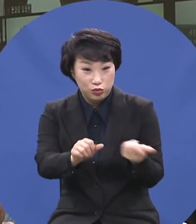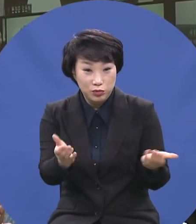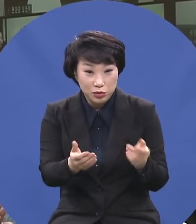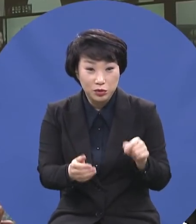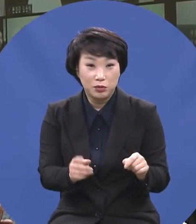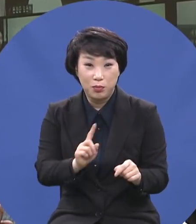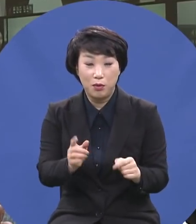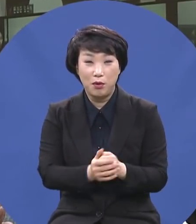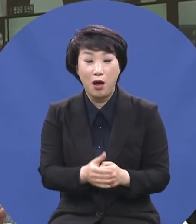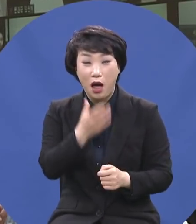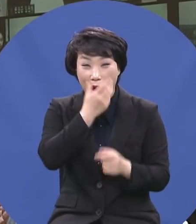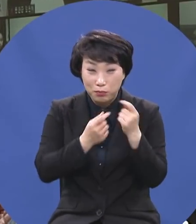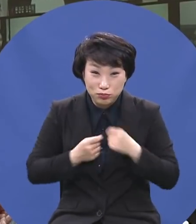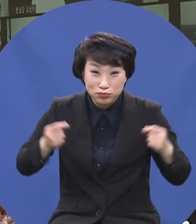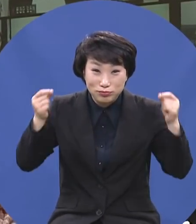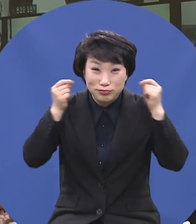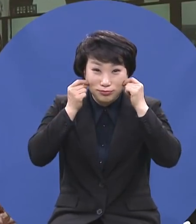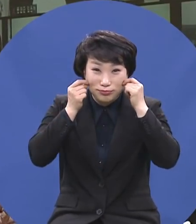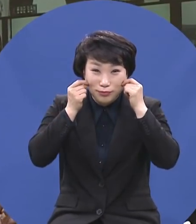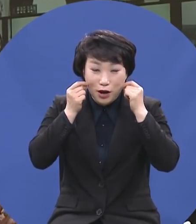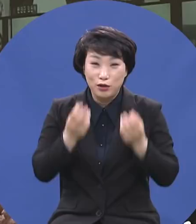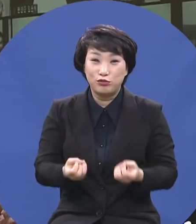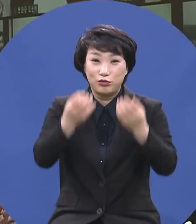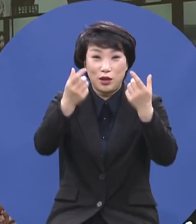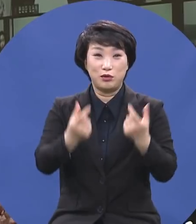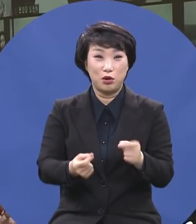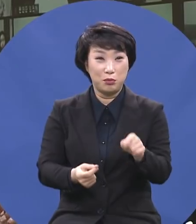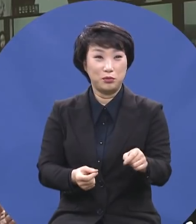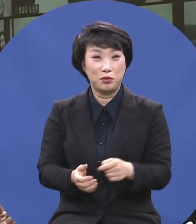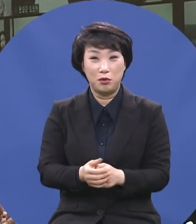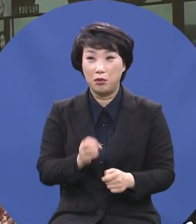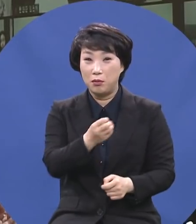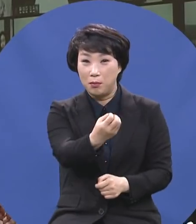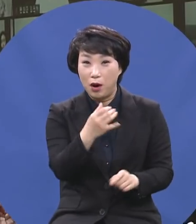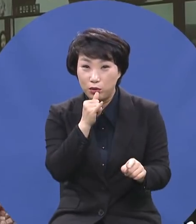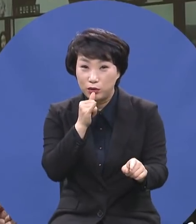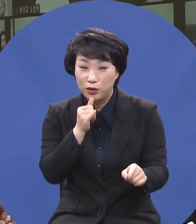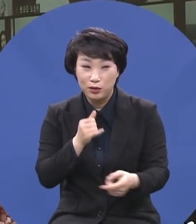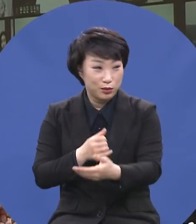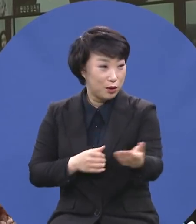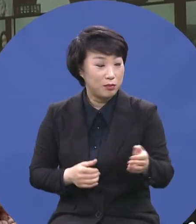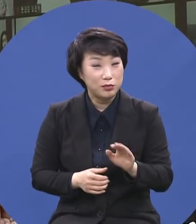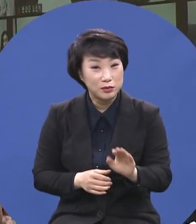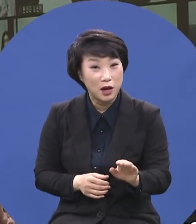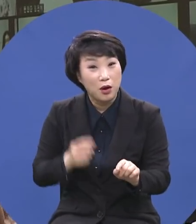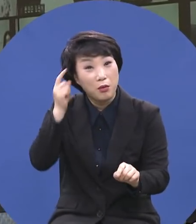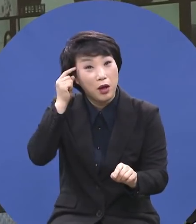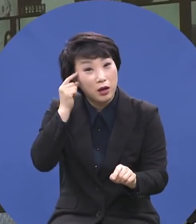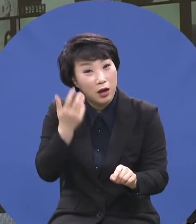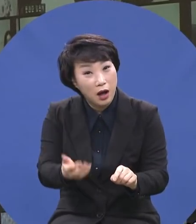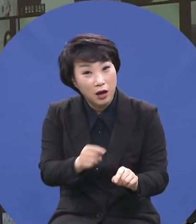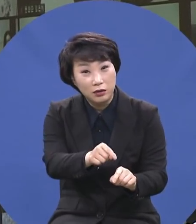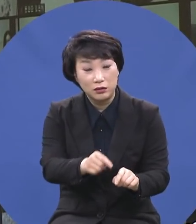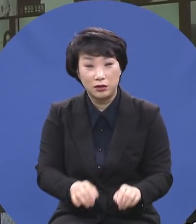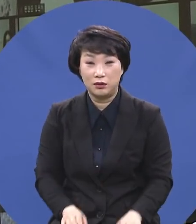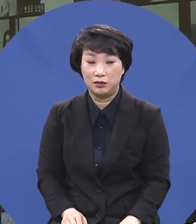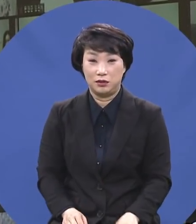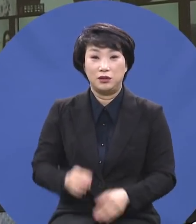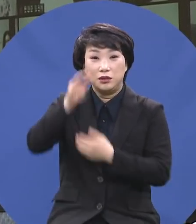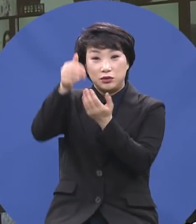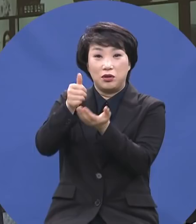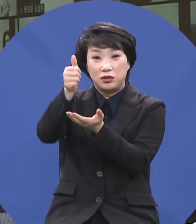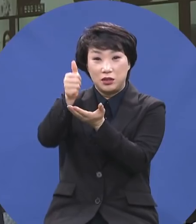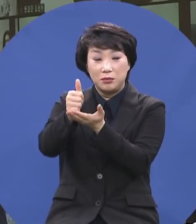무슨 행복 속에서 축제나 만난 것처럼, 여러분 왜 이렇습니까?